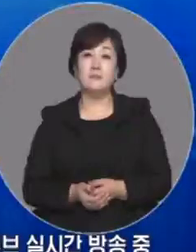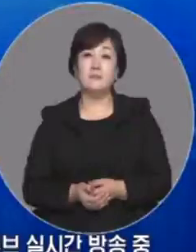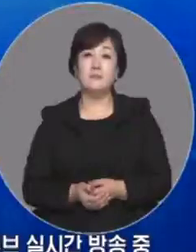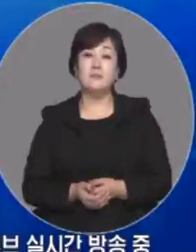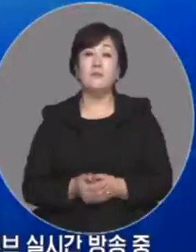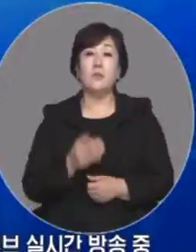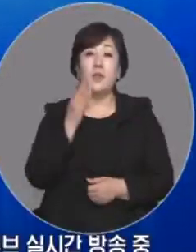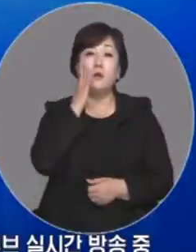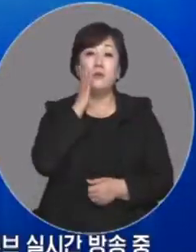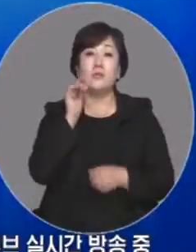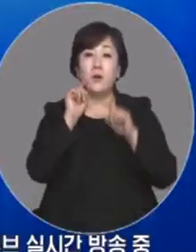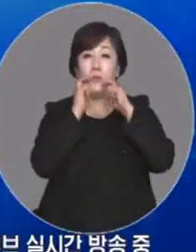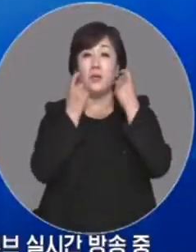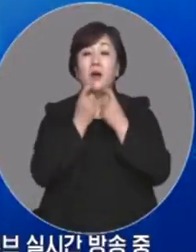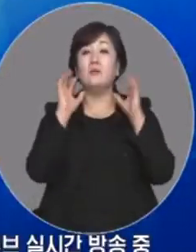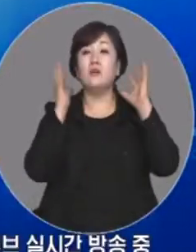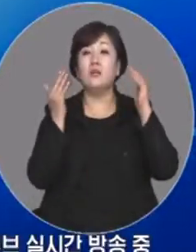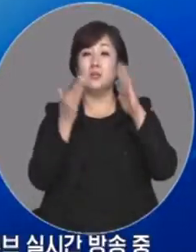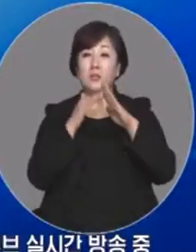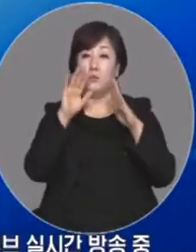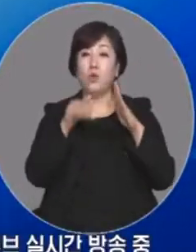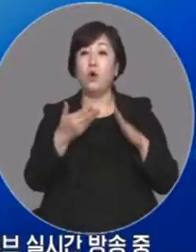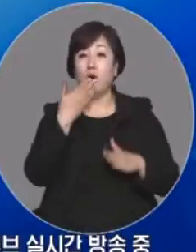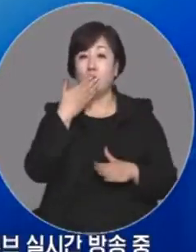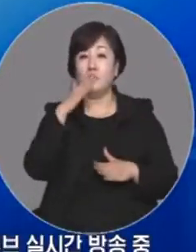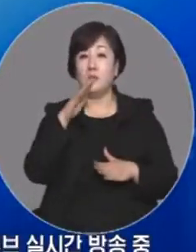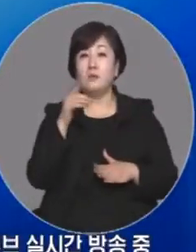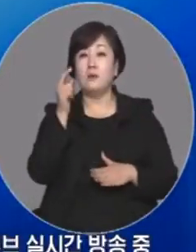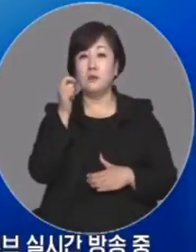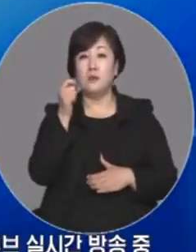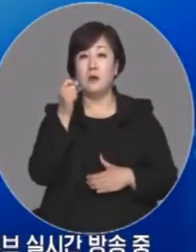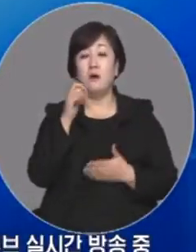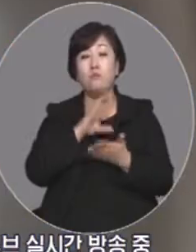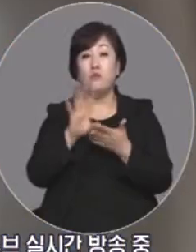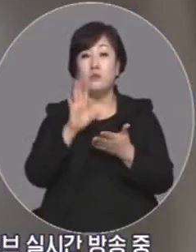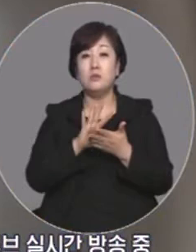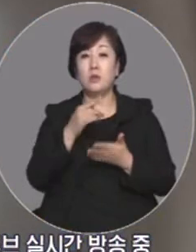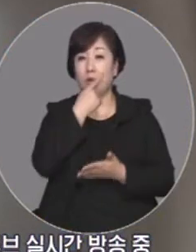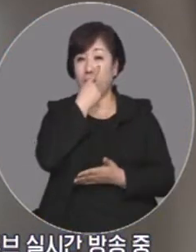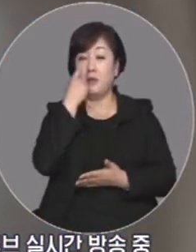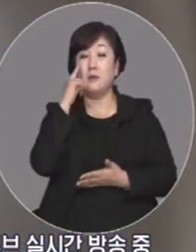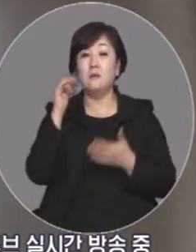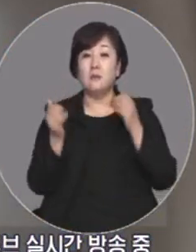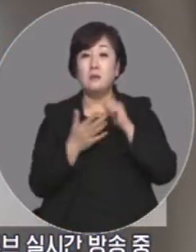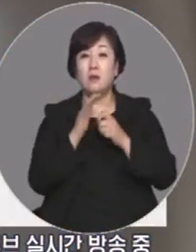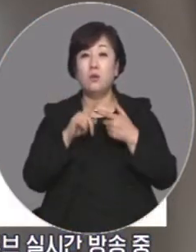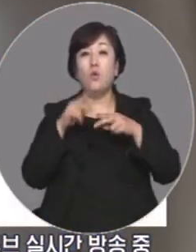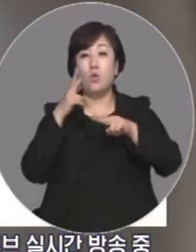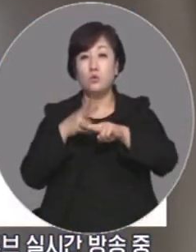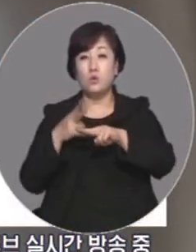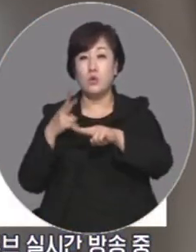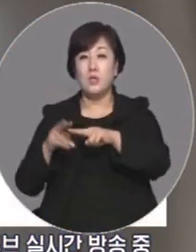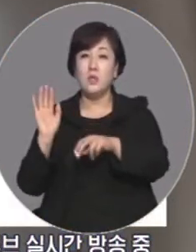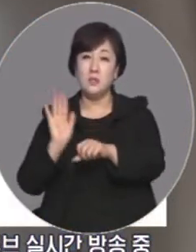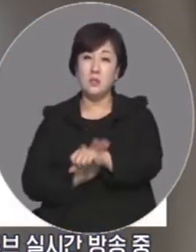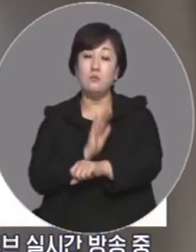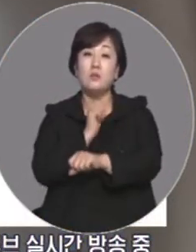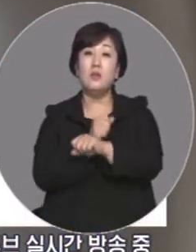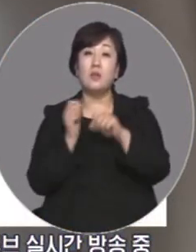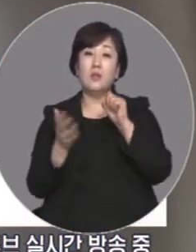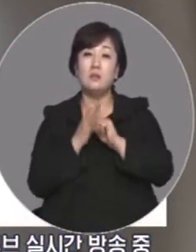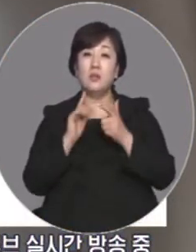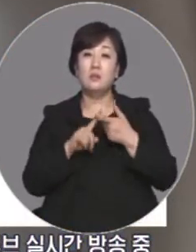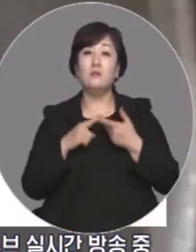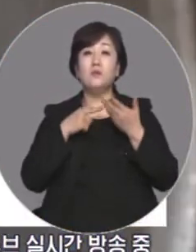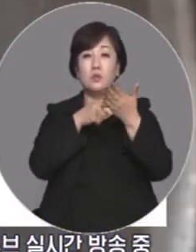울산의 민간어린이집 급속 에서 이물질이 발견되는 등 조리 상태가 비위생적 이란 글이 sns 에 올라가